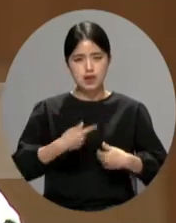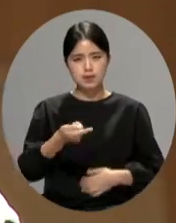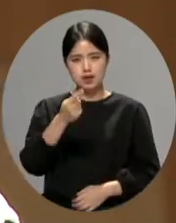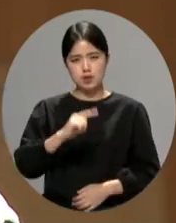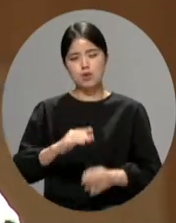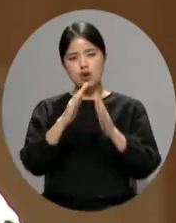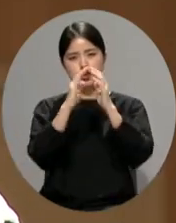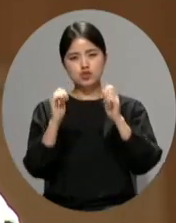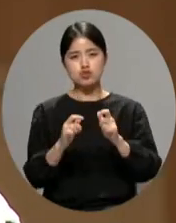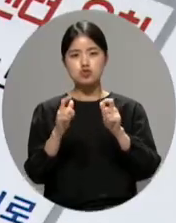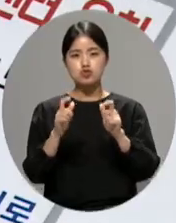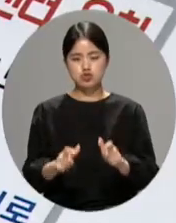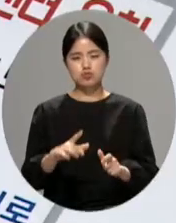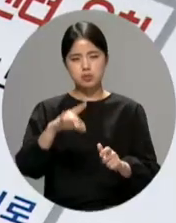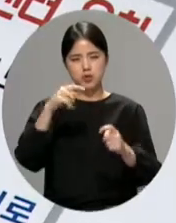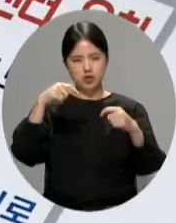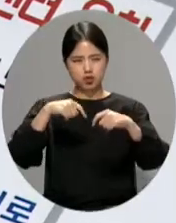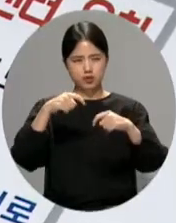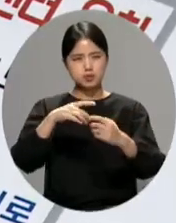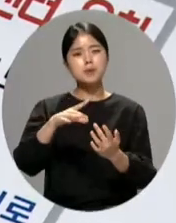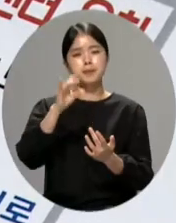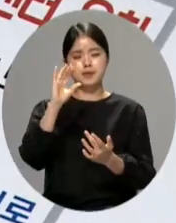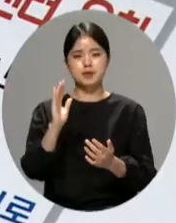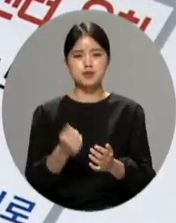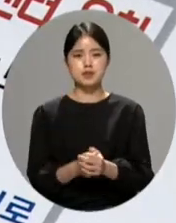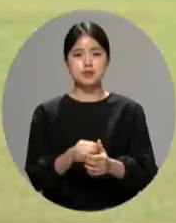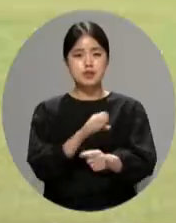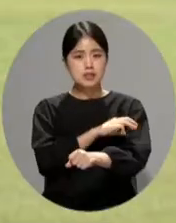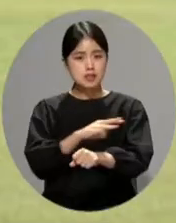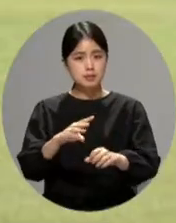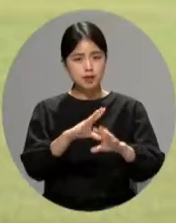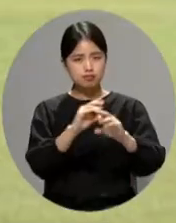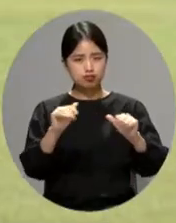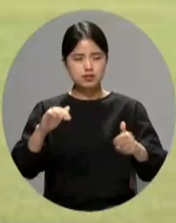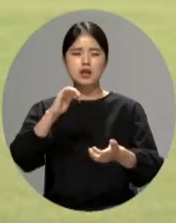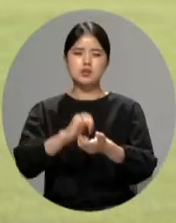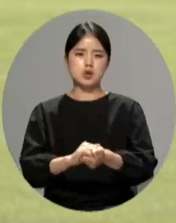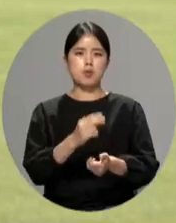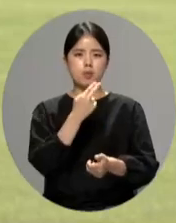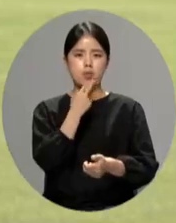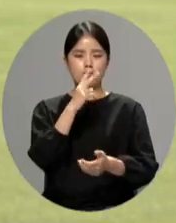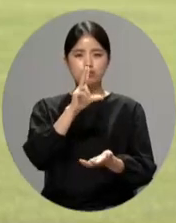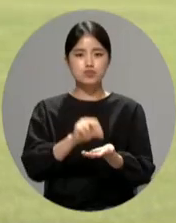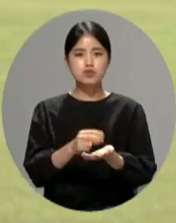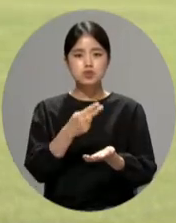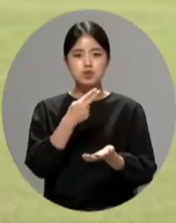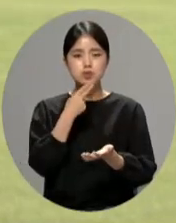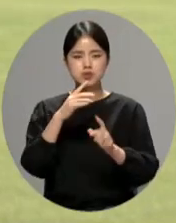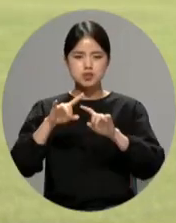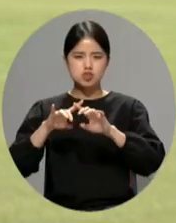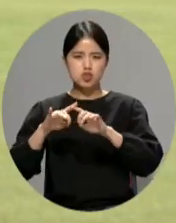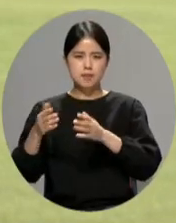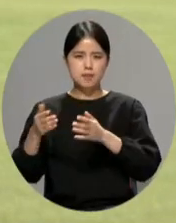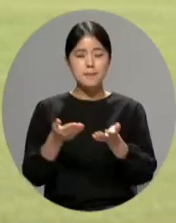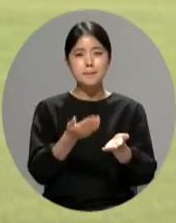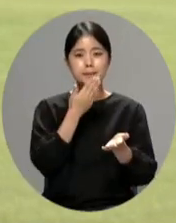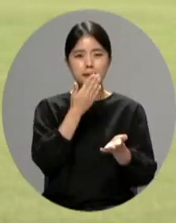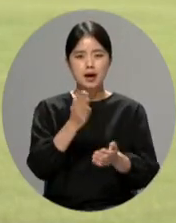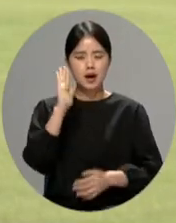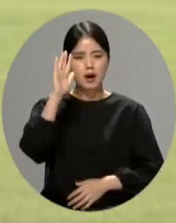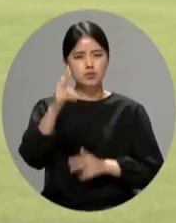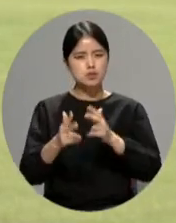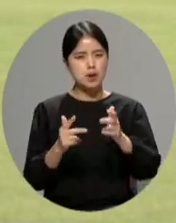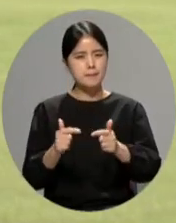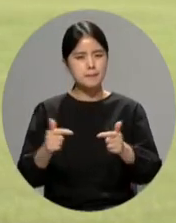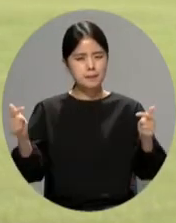전북이 우선 협상지로 선정된 겁니다. 새만금은 도지에 제약이 없고 차질 없는 전력 공급이 가능하며 향후 사업